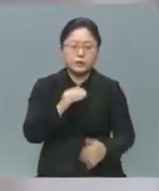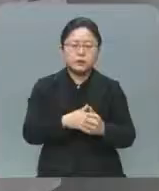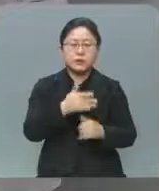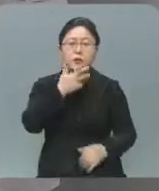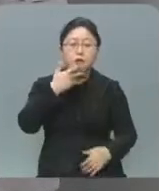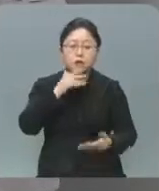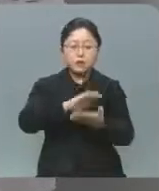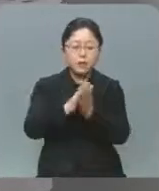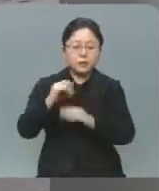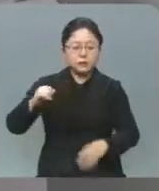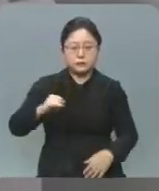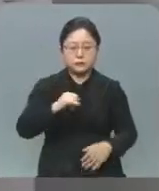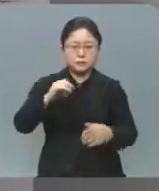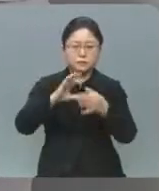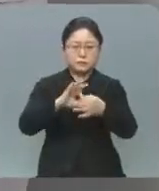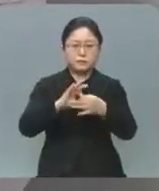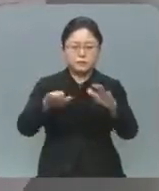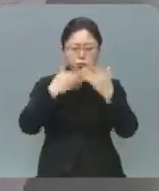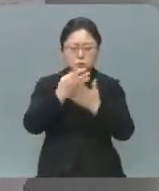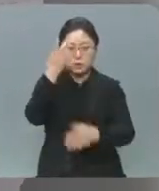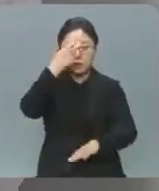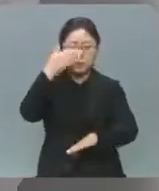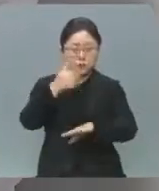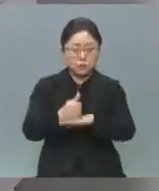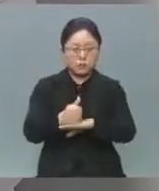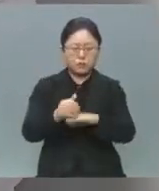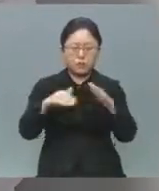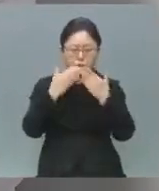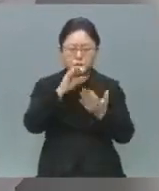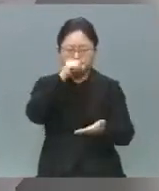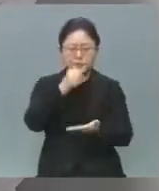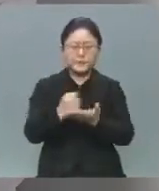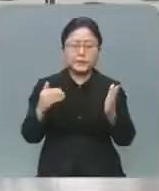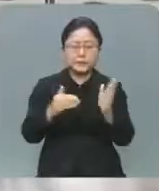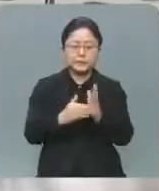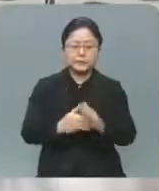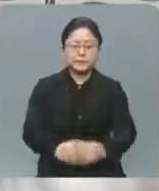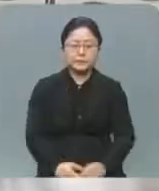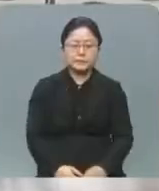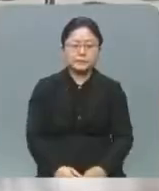없었고, 영국 변이 바이러스 관련 전수검사 결과도 모두 음성이었습니다.